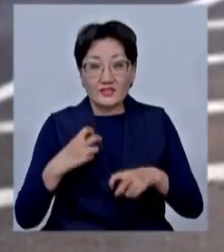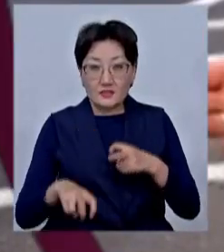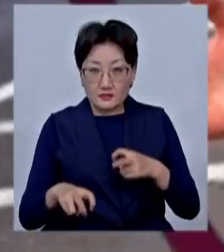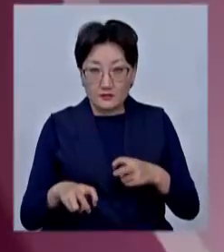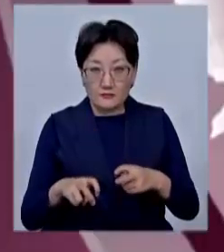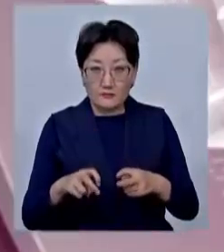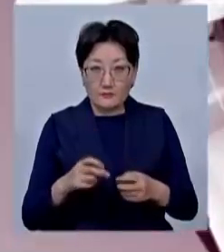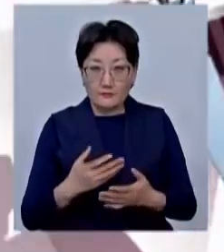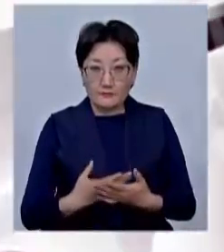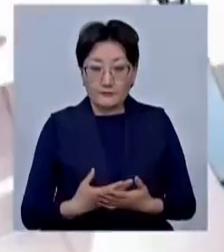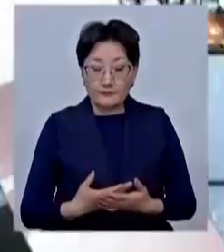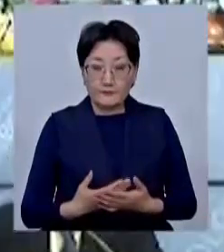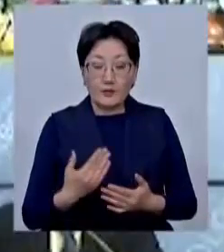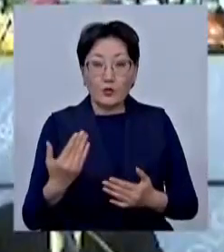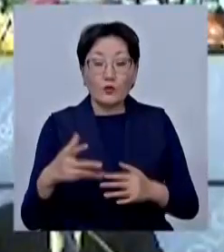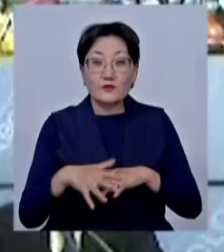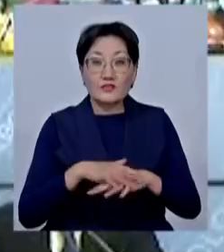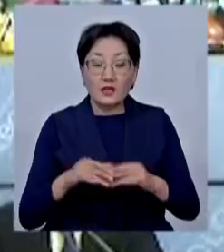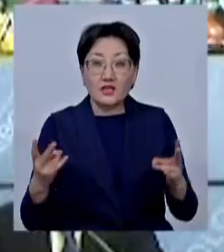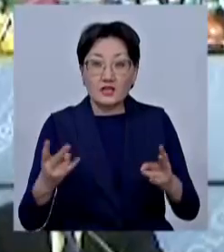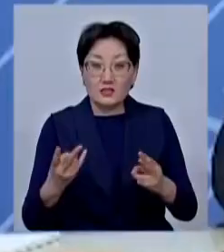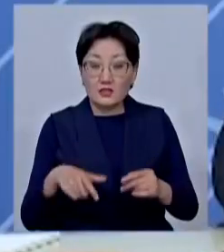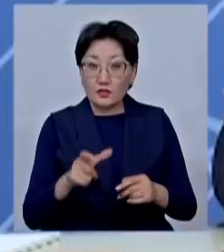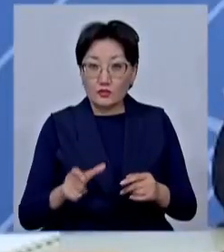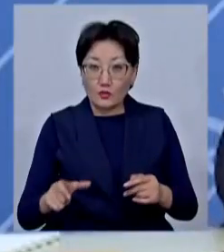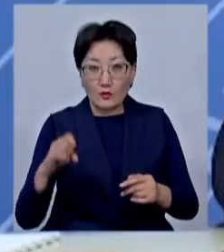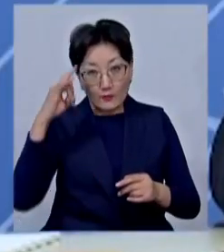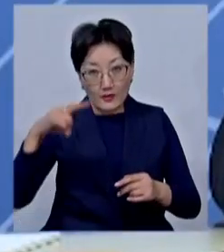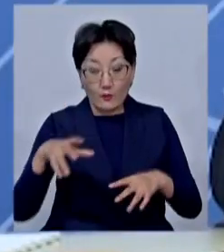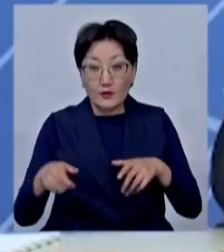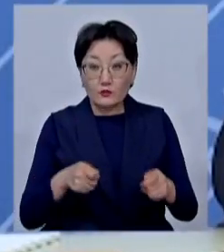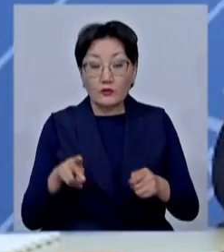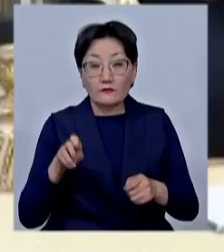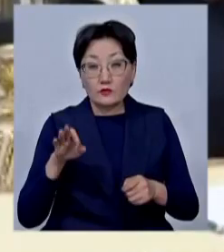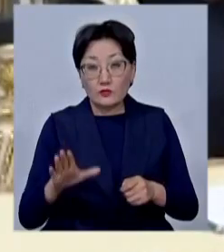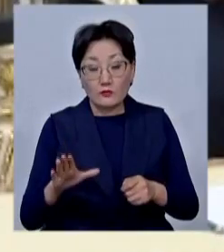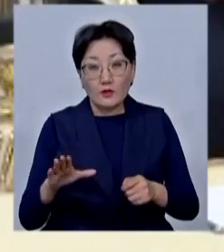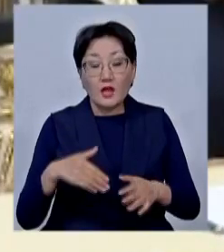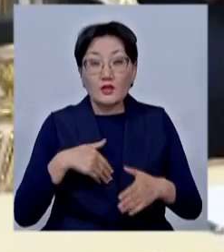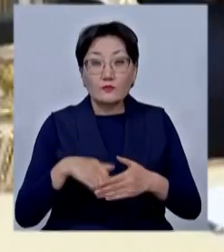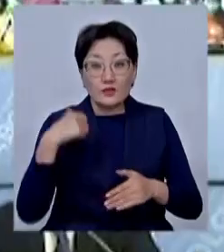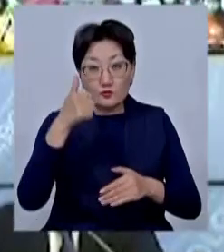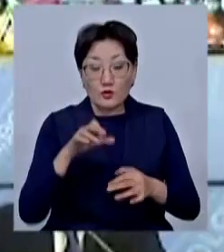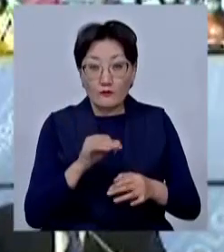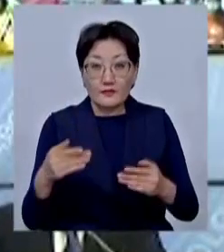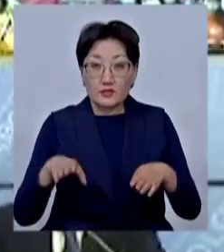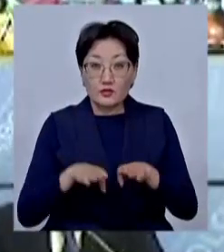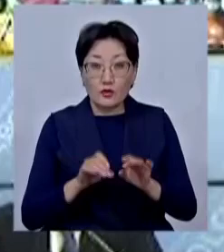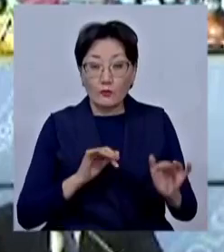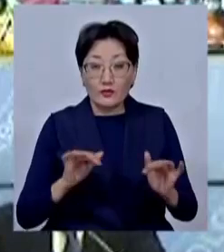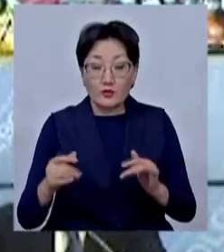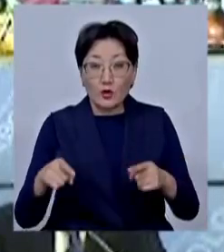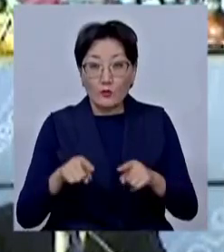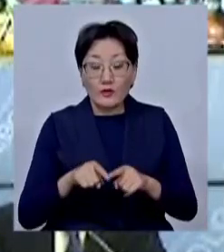сыңайлы. Олар қоғамға қажетті жандар. Ел президенті Қасым-Жомарт Тоқаев еріктілер жылының ресми жабылу